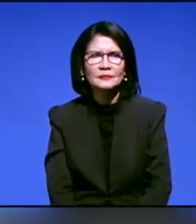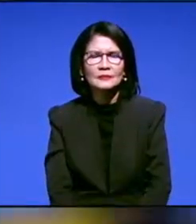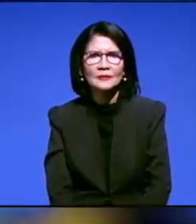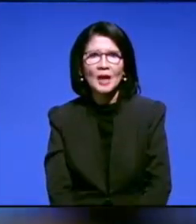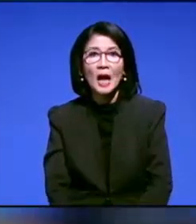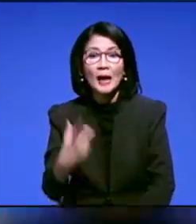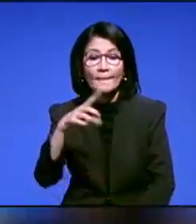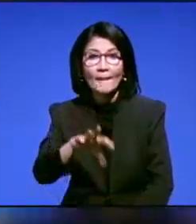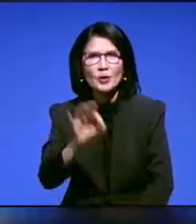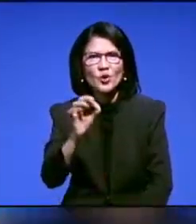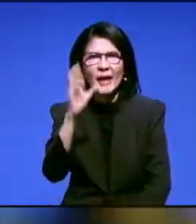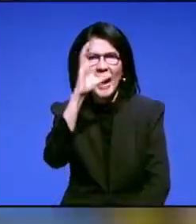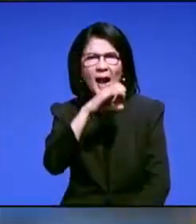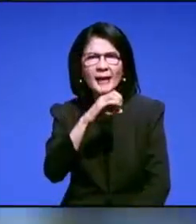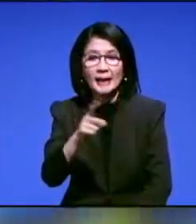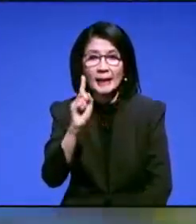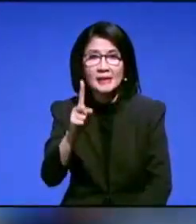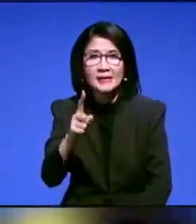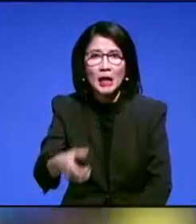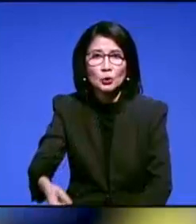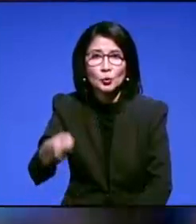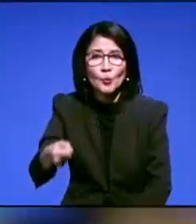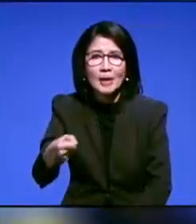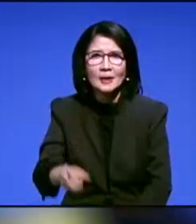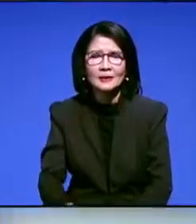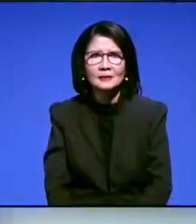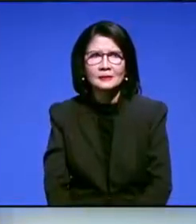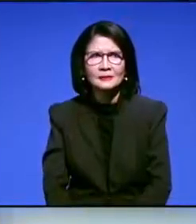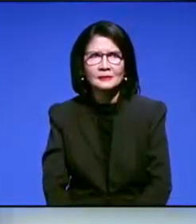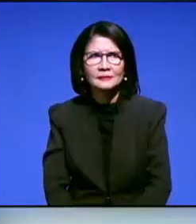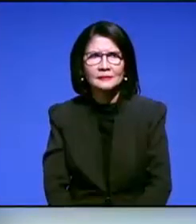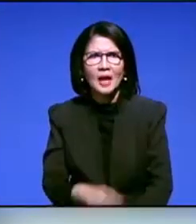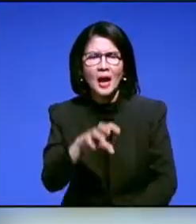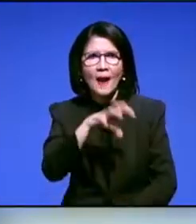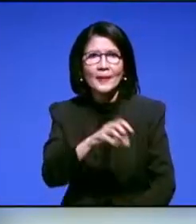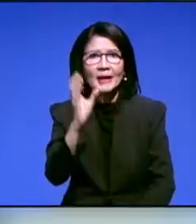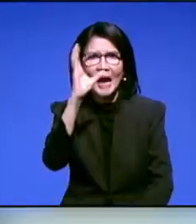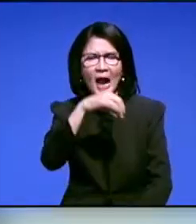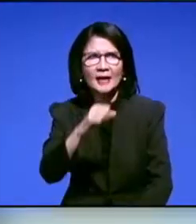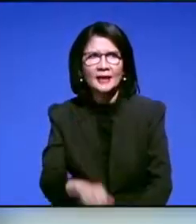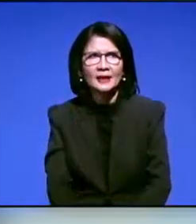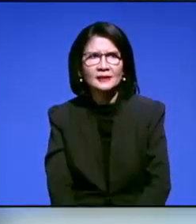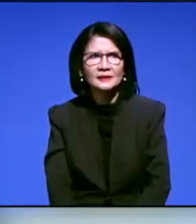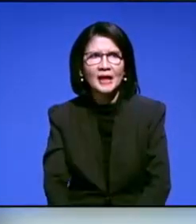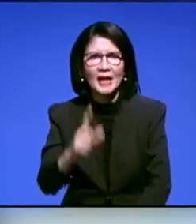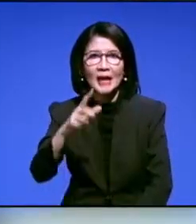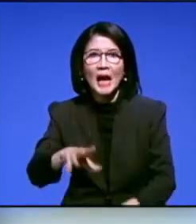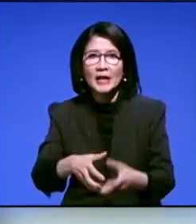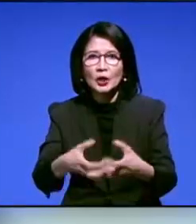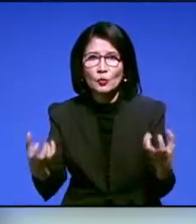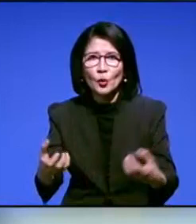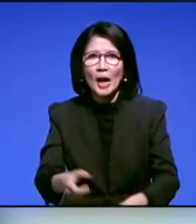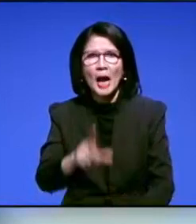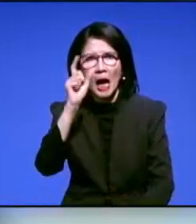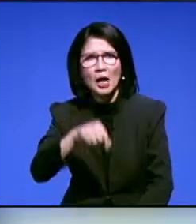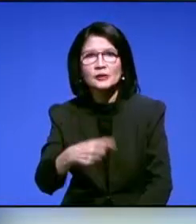Kami menemukan keanehan pada salah satu barang kiriman ini. Dalam buka ini pihak ekspedisi yang membuka, Mas. Jadi disaksikan